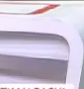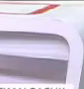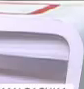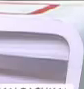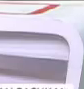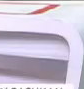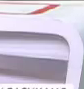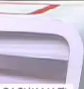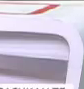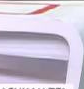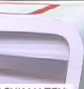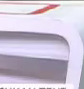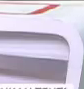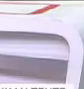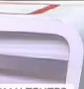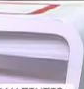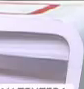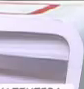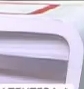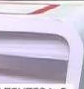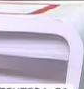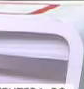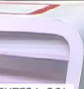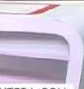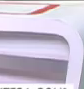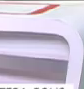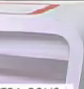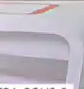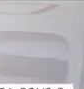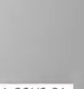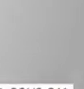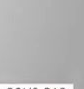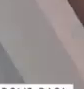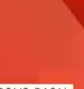musim monsun. Kita lihat tajuk-tajuk utama.